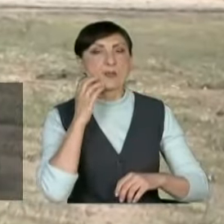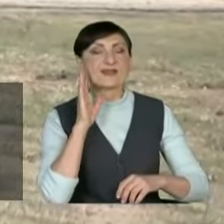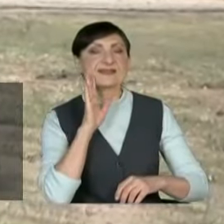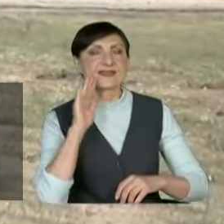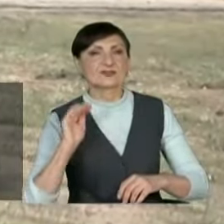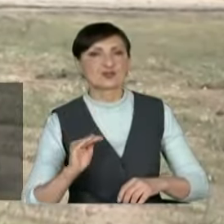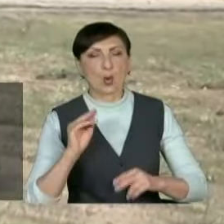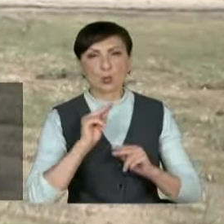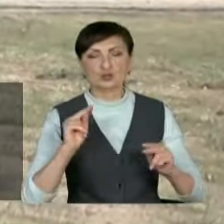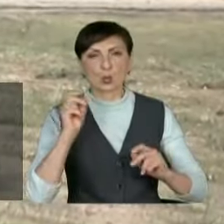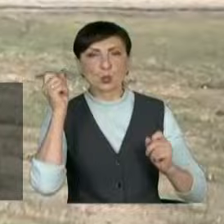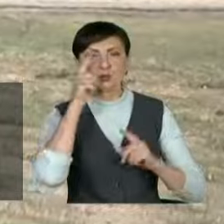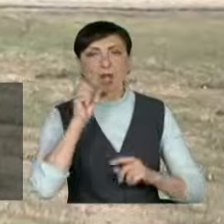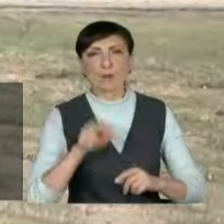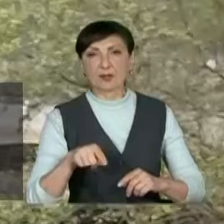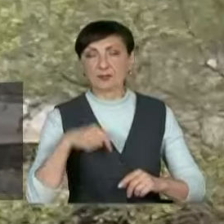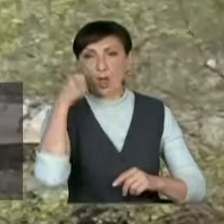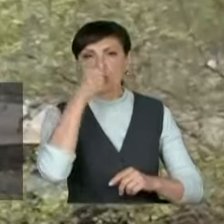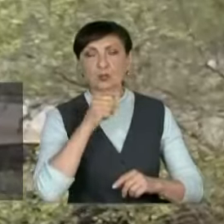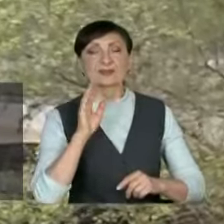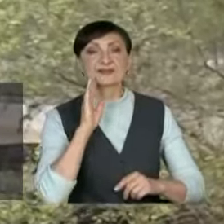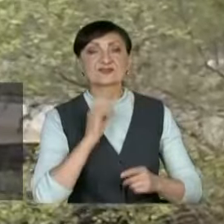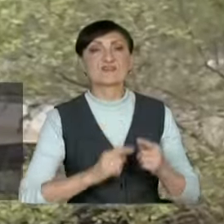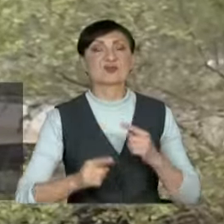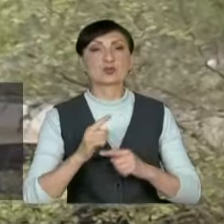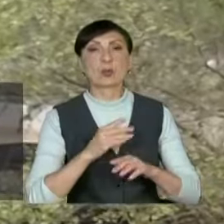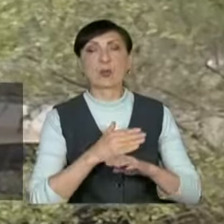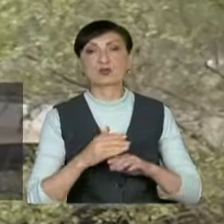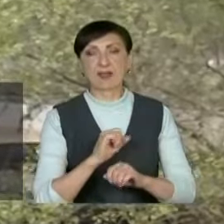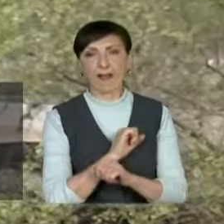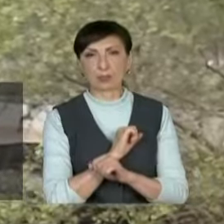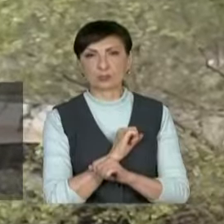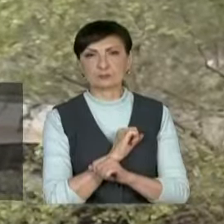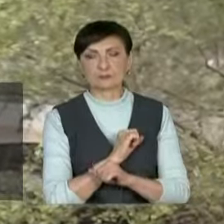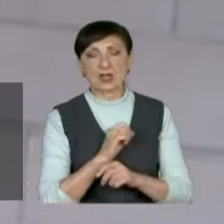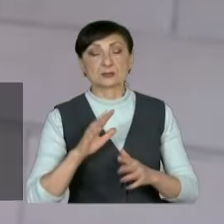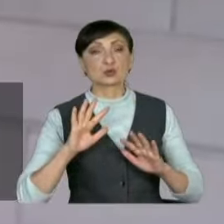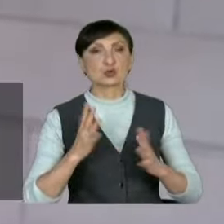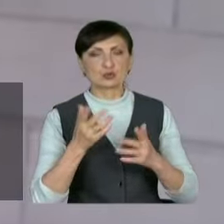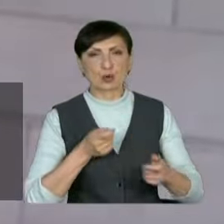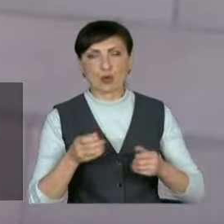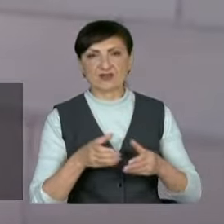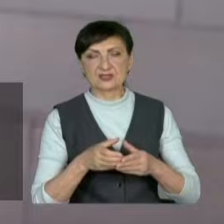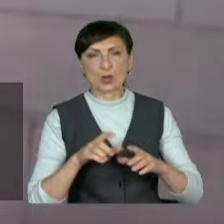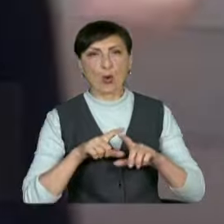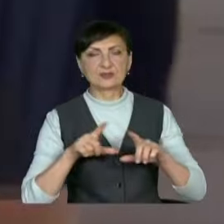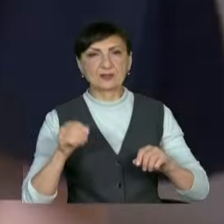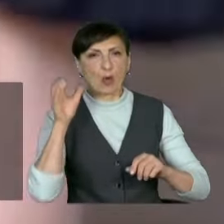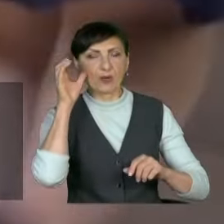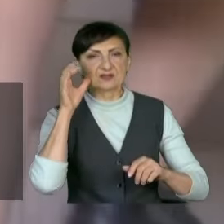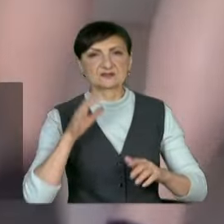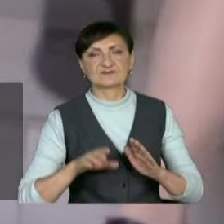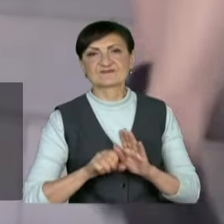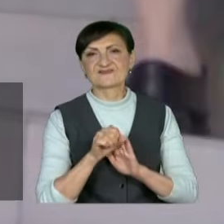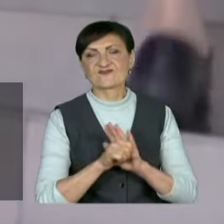подростка учителя узнали в апреле этого года, когда ученица вернулась после каникул. Из-за этого случая руководитель отдела образования получил